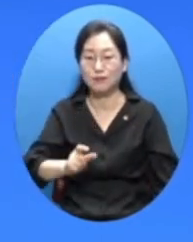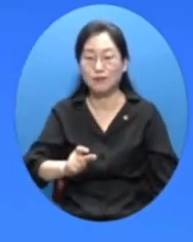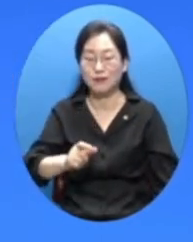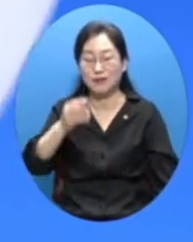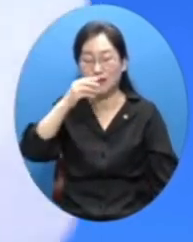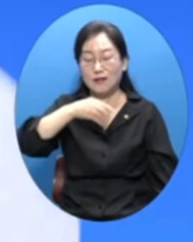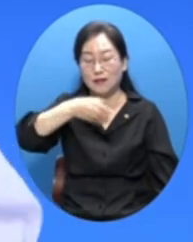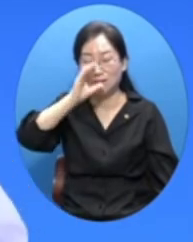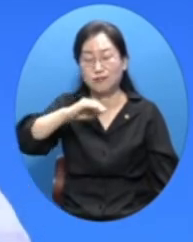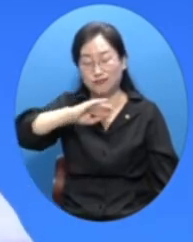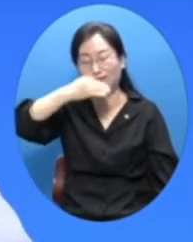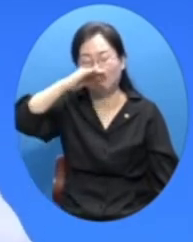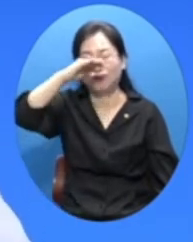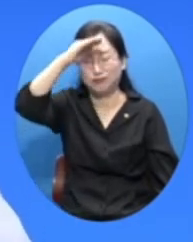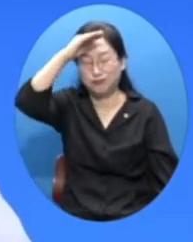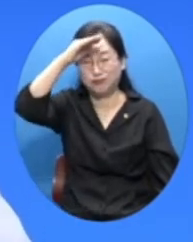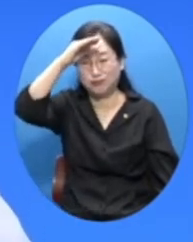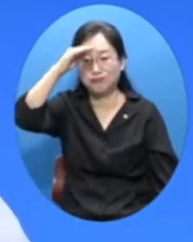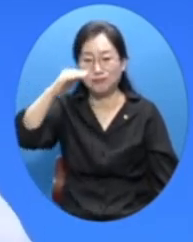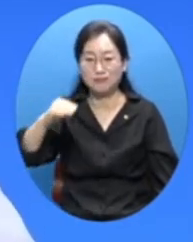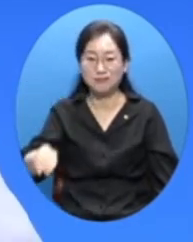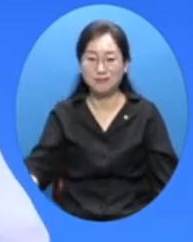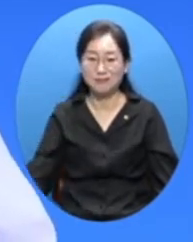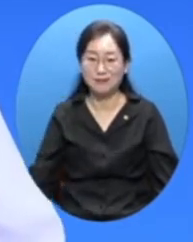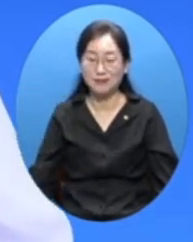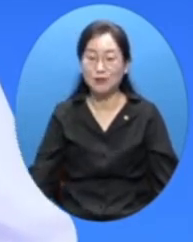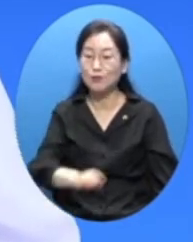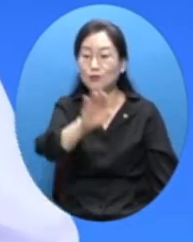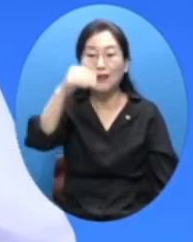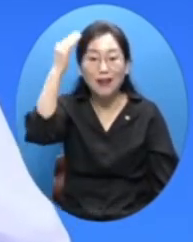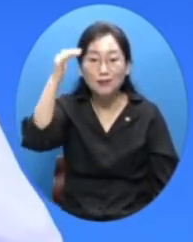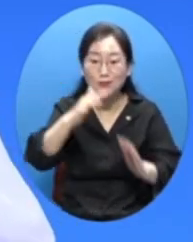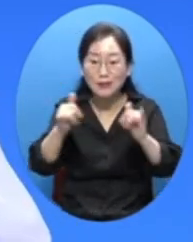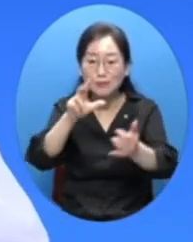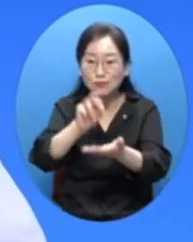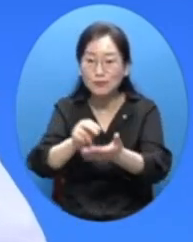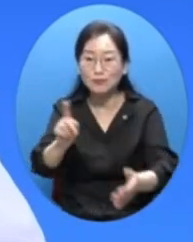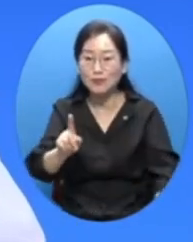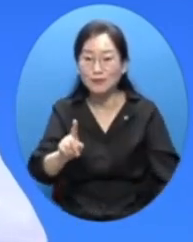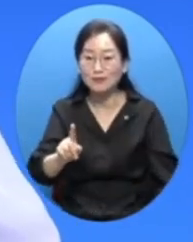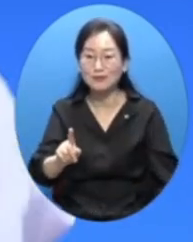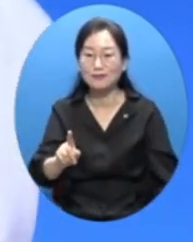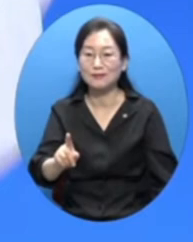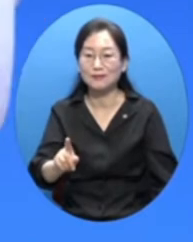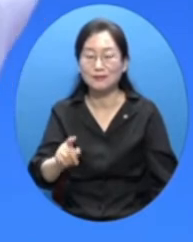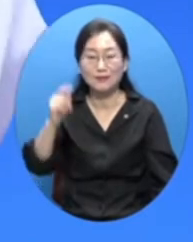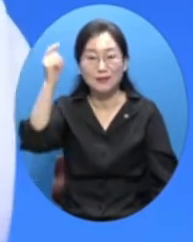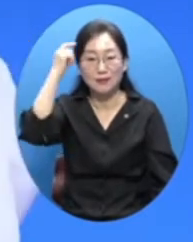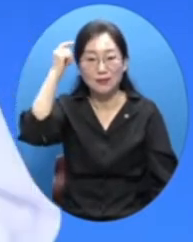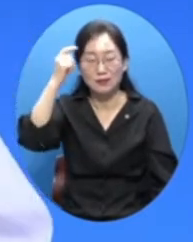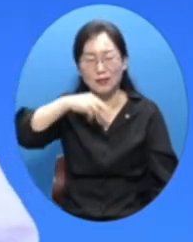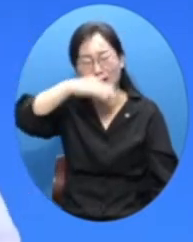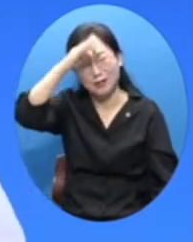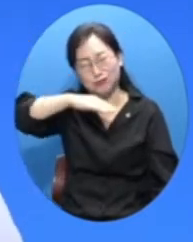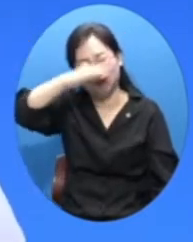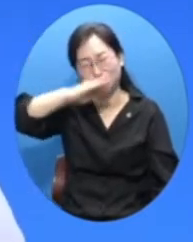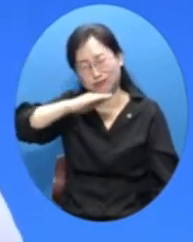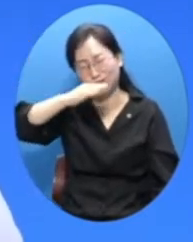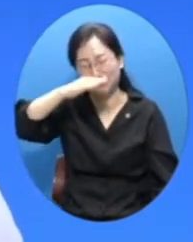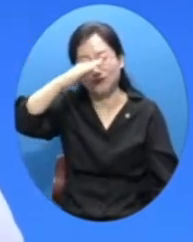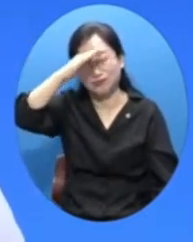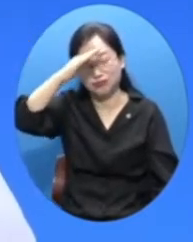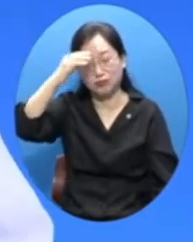그래요. 막 취할 때까지. 근데 우리나라 사람들이 문제는 뭐냐면 정신이 잃어버릴 때까지 술을 마시는 게